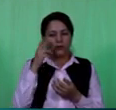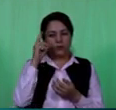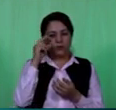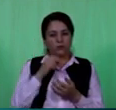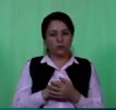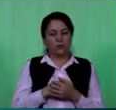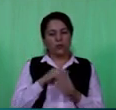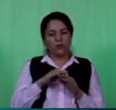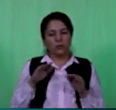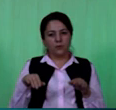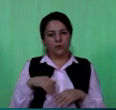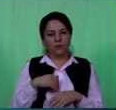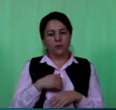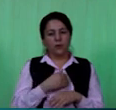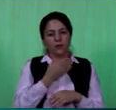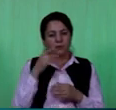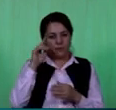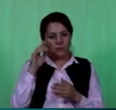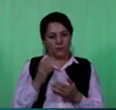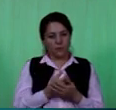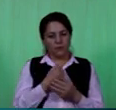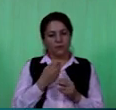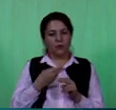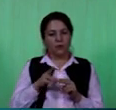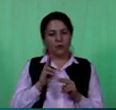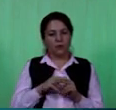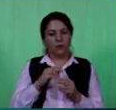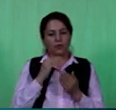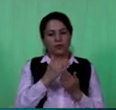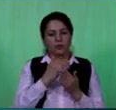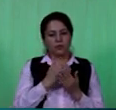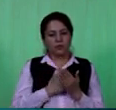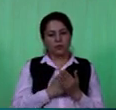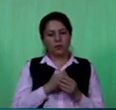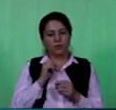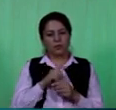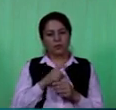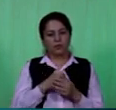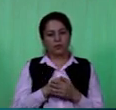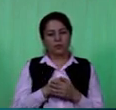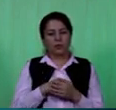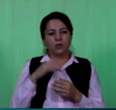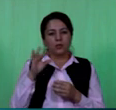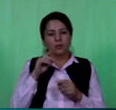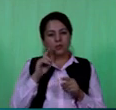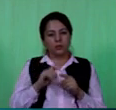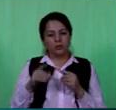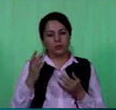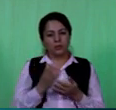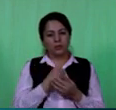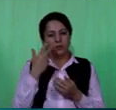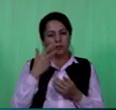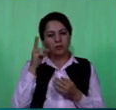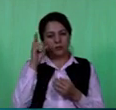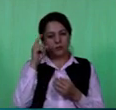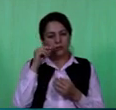ребята вы уже догадались что это составная задача и сразу найти третье